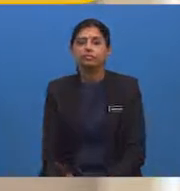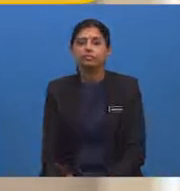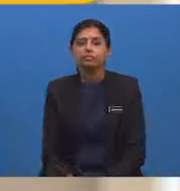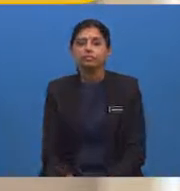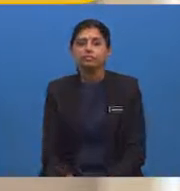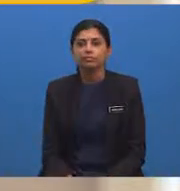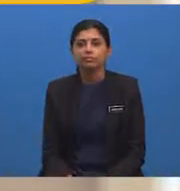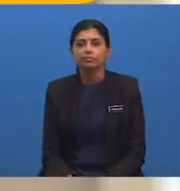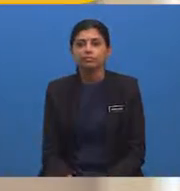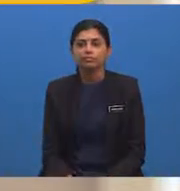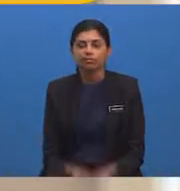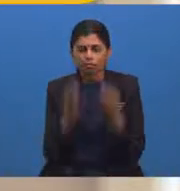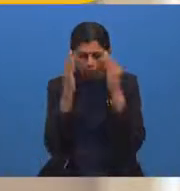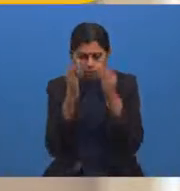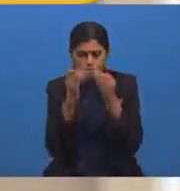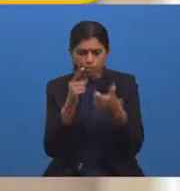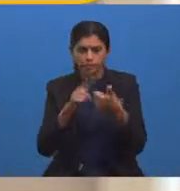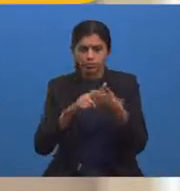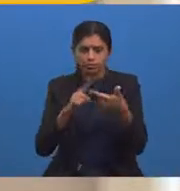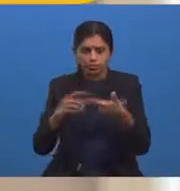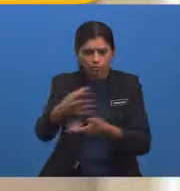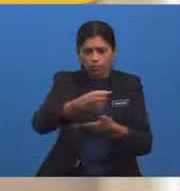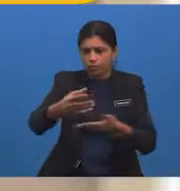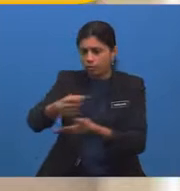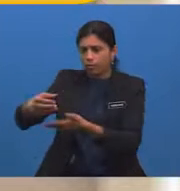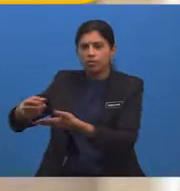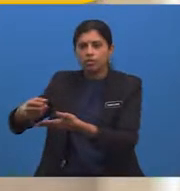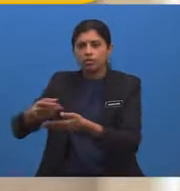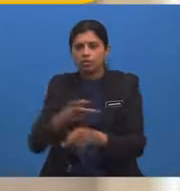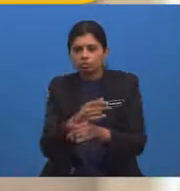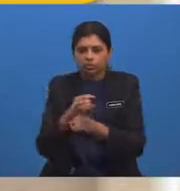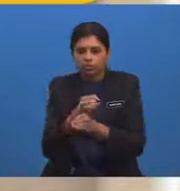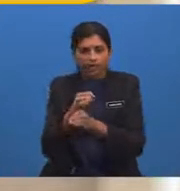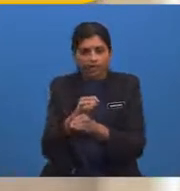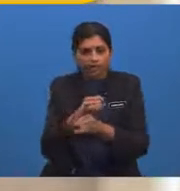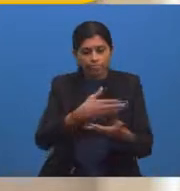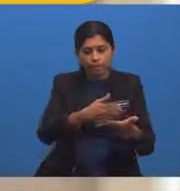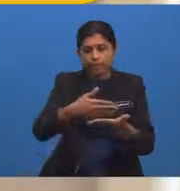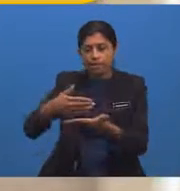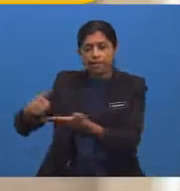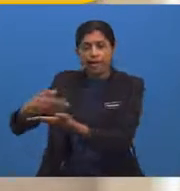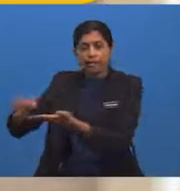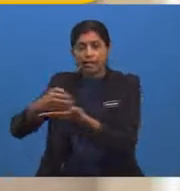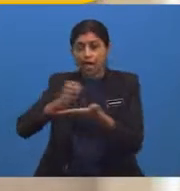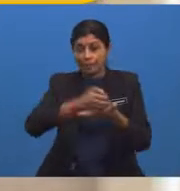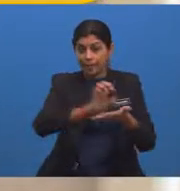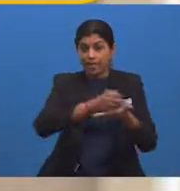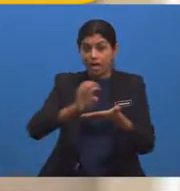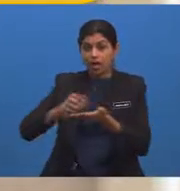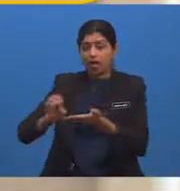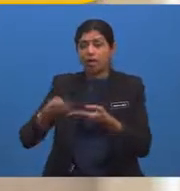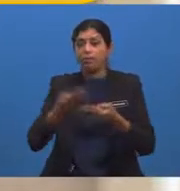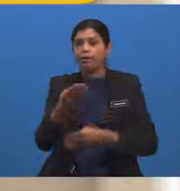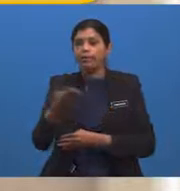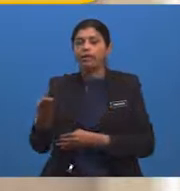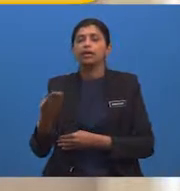serta berperanan sebagai pengumpul, pengendali dan pengedar barang dagangan daripada para pedagang sekitar